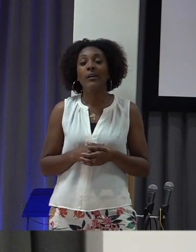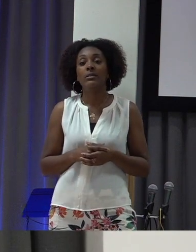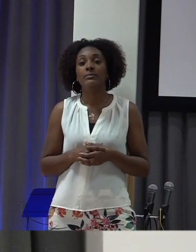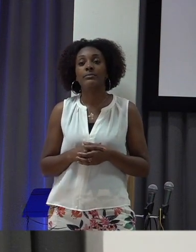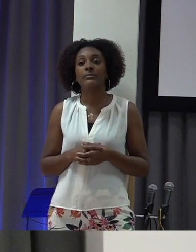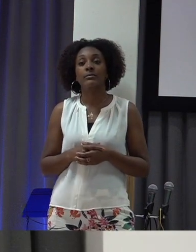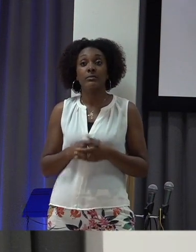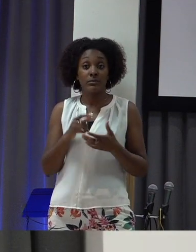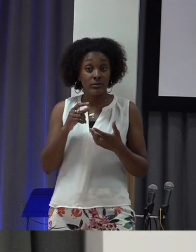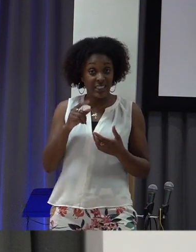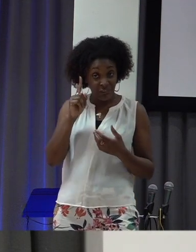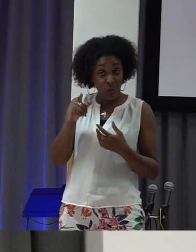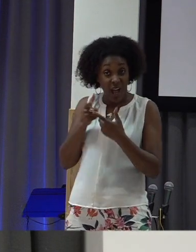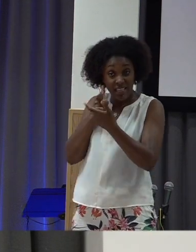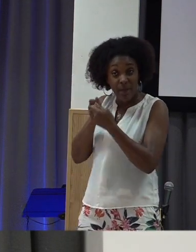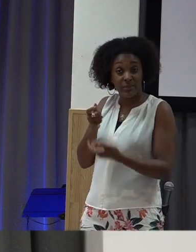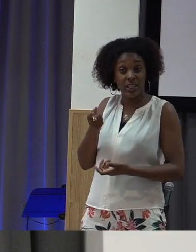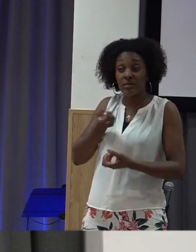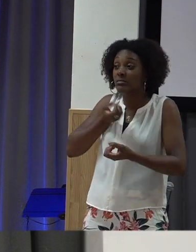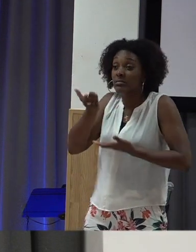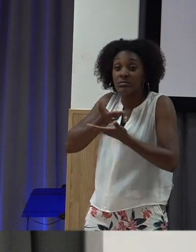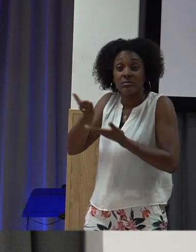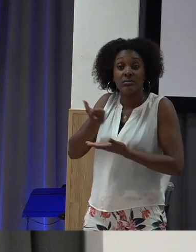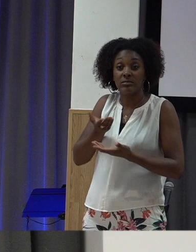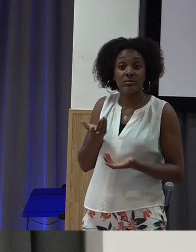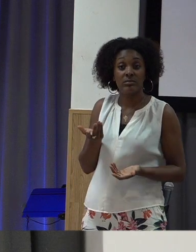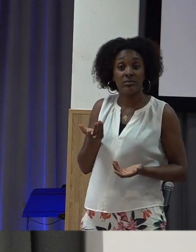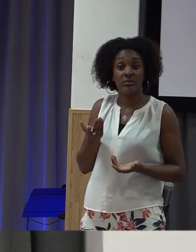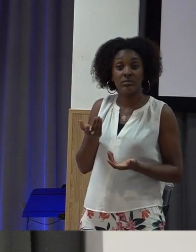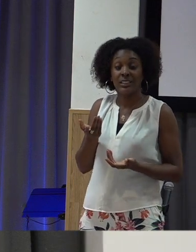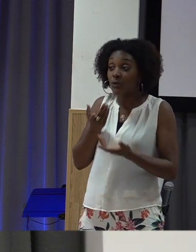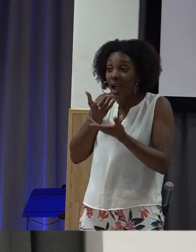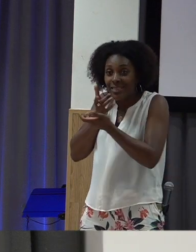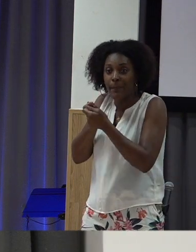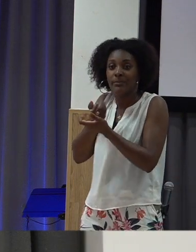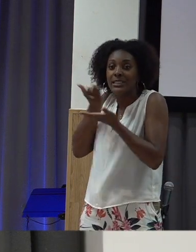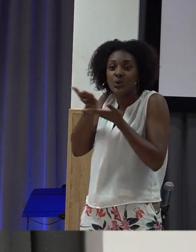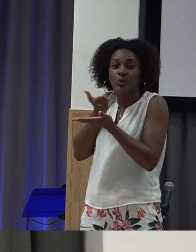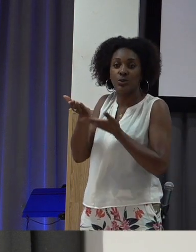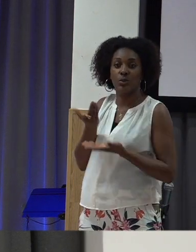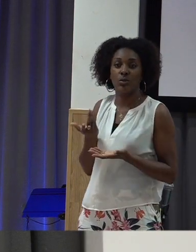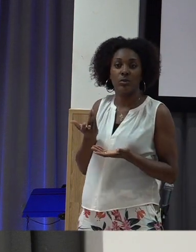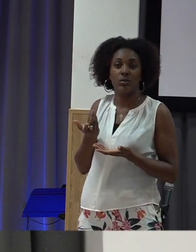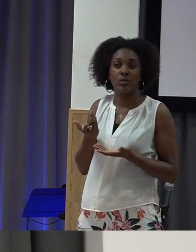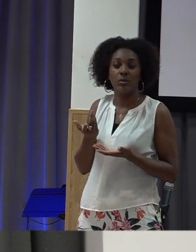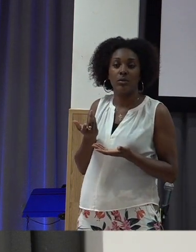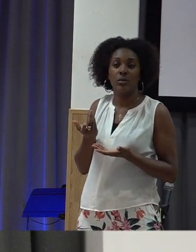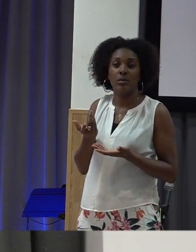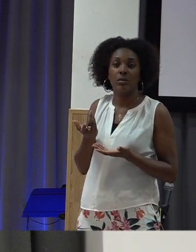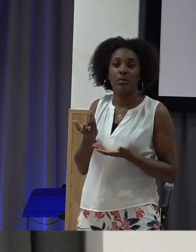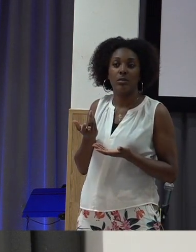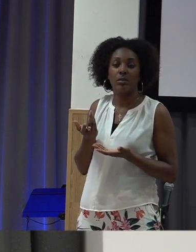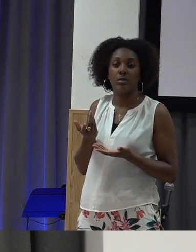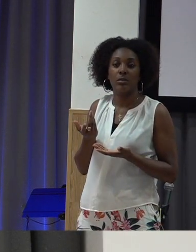faut employer un langage spécial avec elles, peut-être, comme on le fait avec d'autres étrangers.